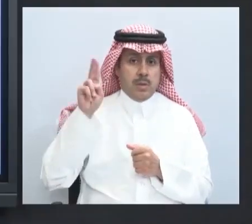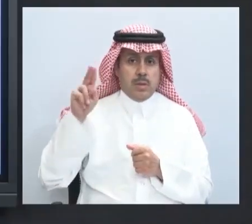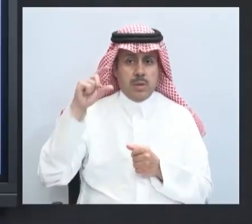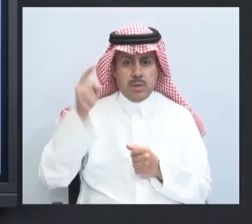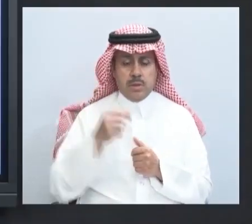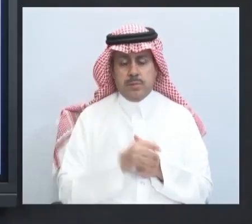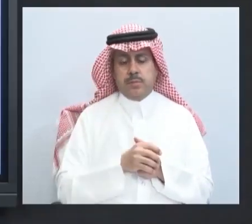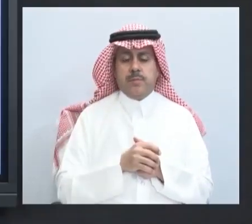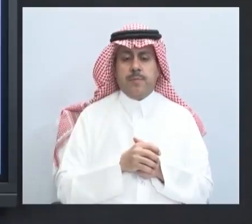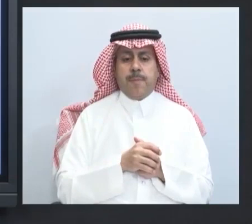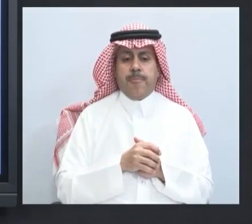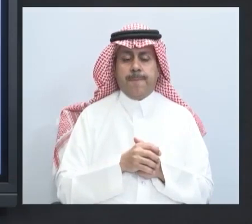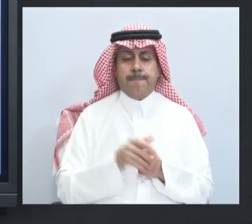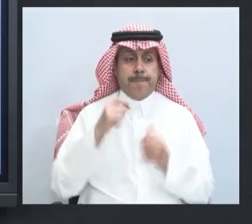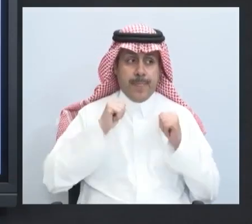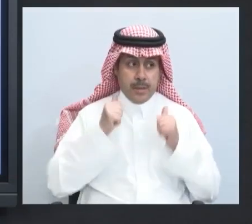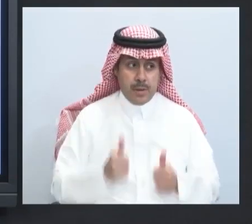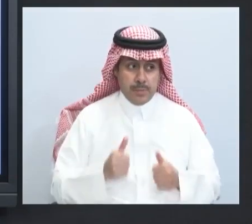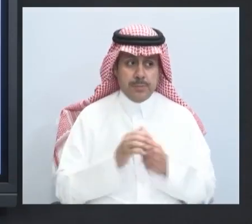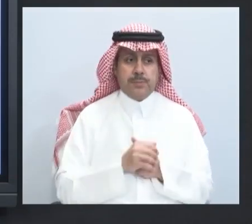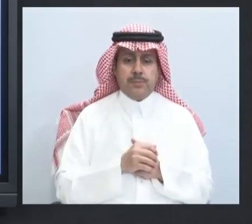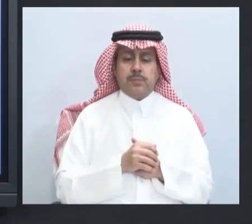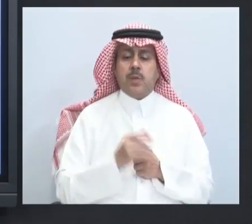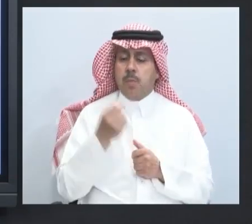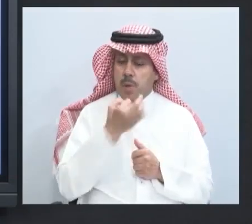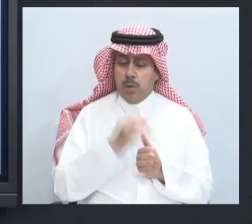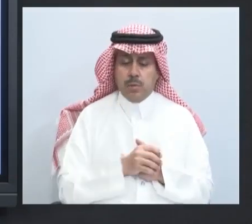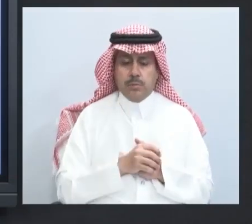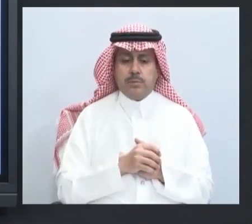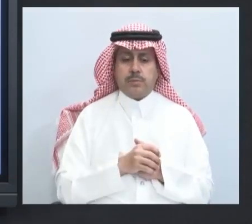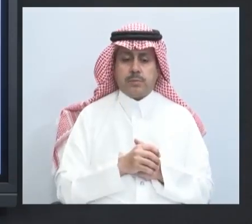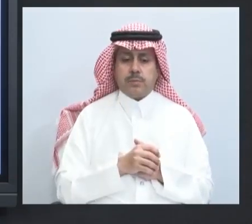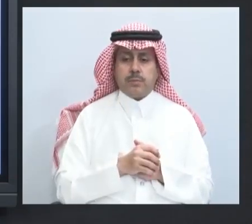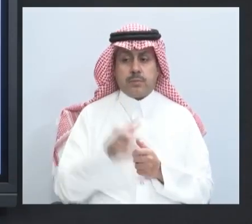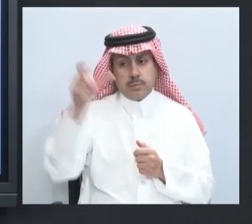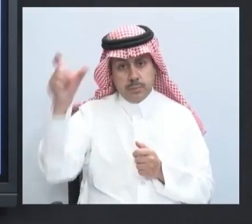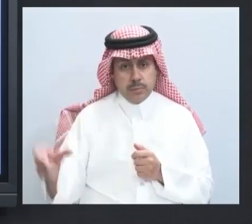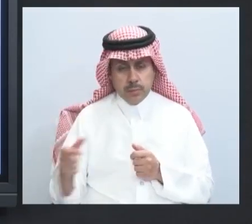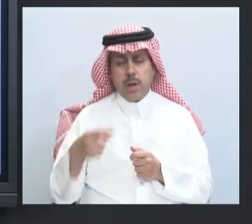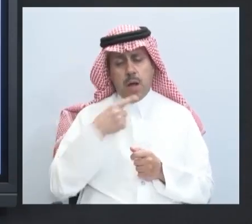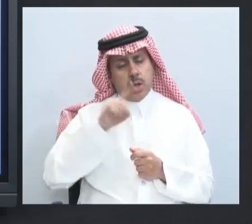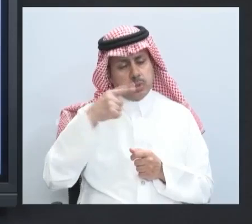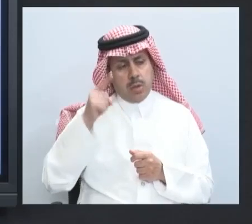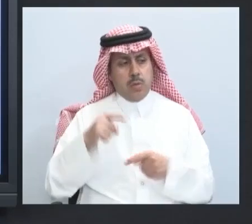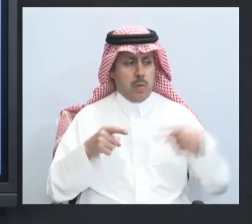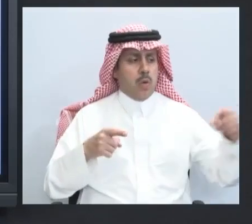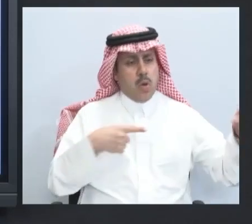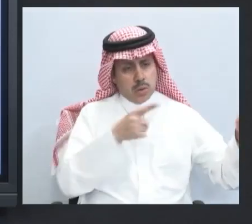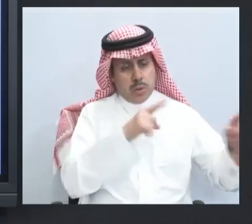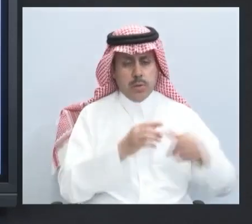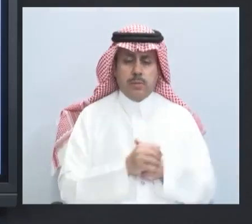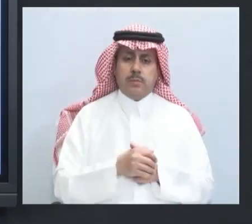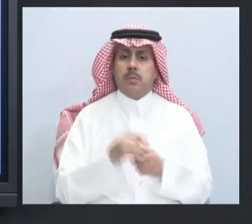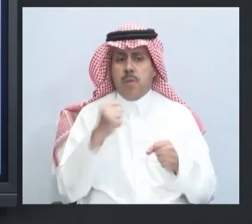واعتز ذلك الطالب ربما بقوله وتلكم الطالبه كذلك اعتزت